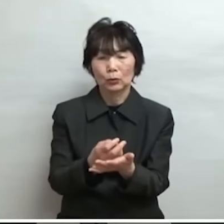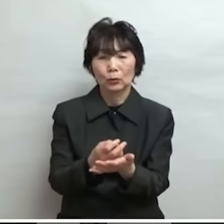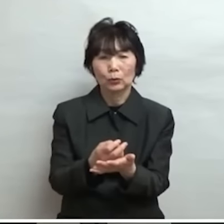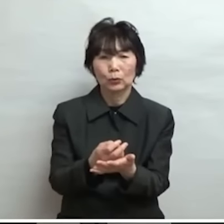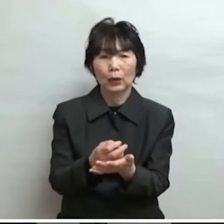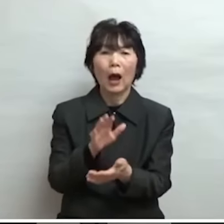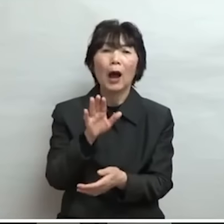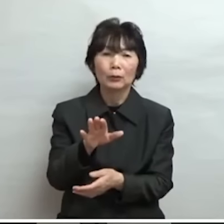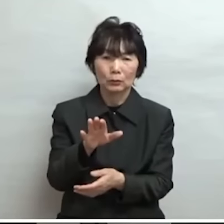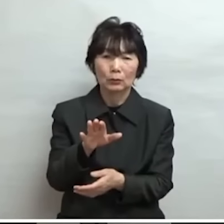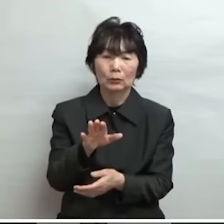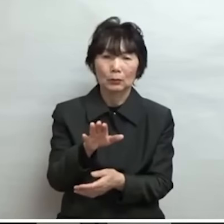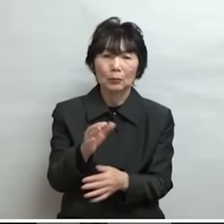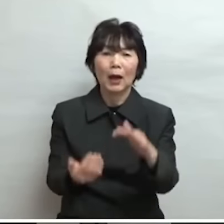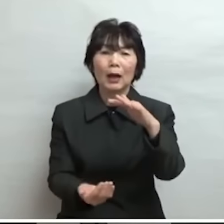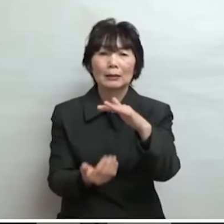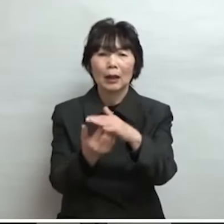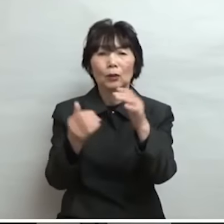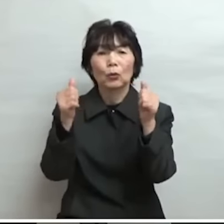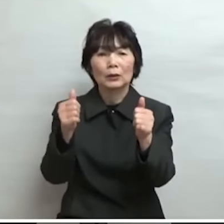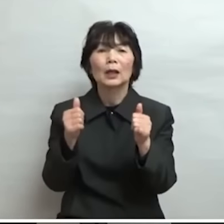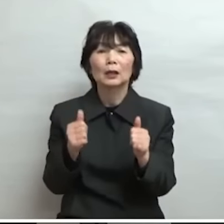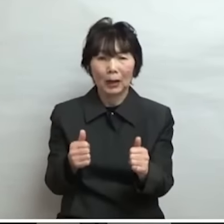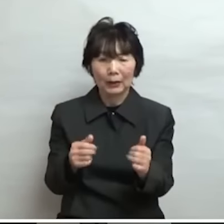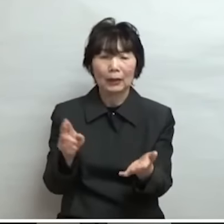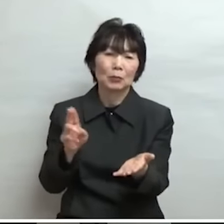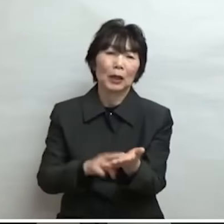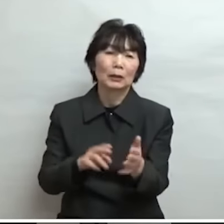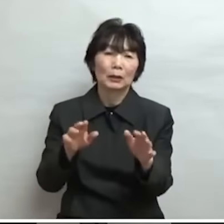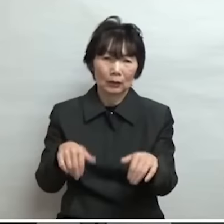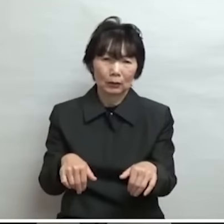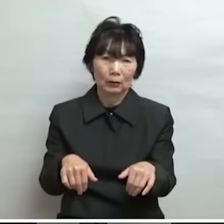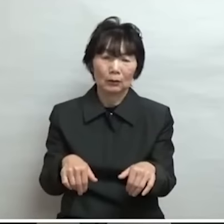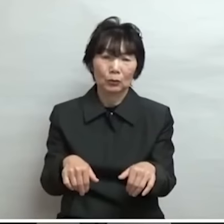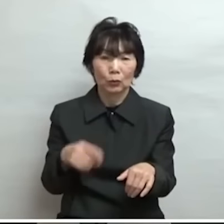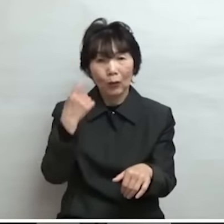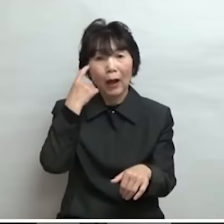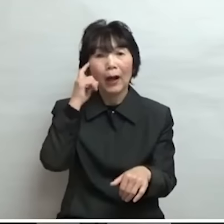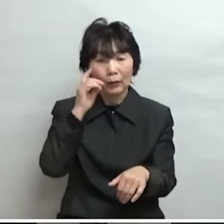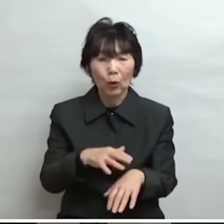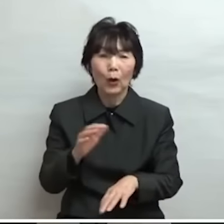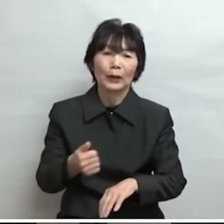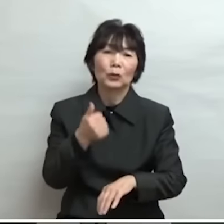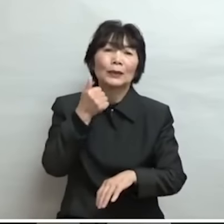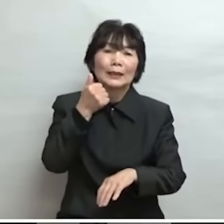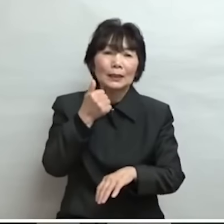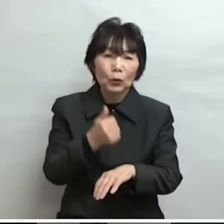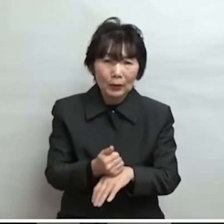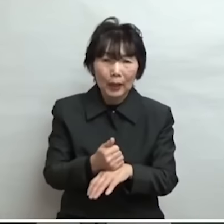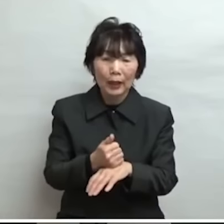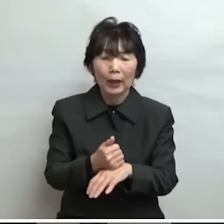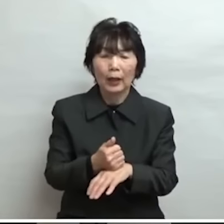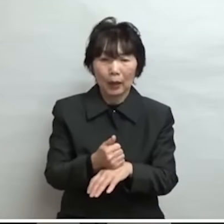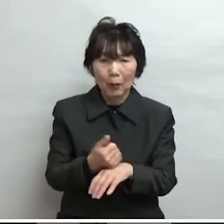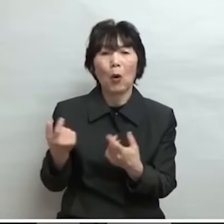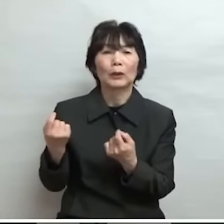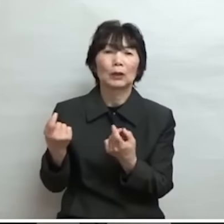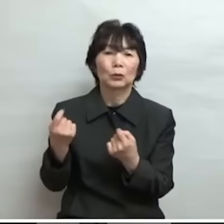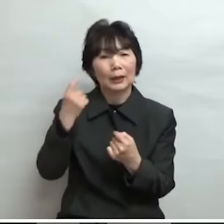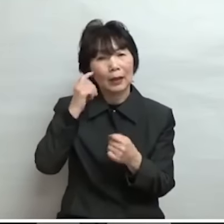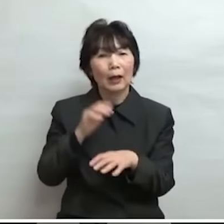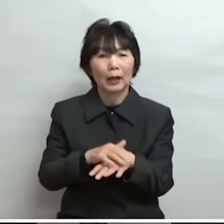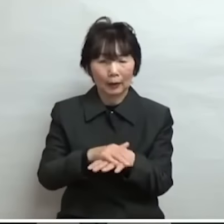仕組み、つまり最高裁で判決が出たということを踏まえて、知事として必要な行動を取るというのはもう当然のことだというふうに思っ